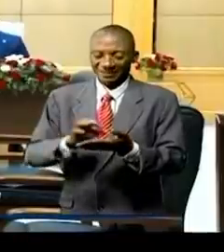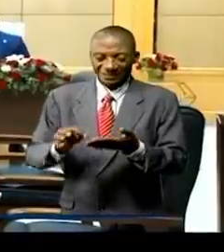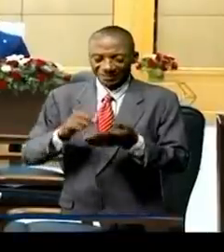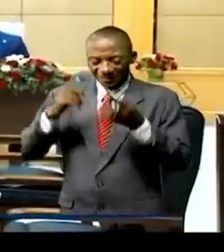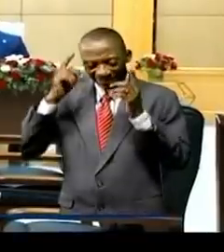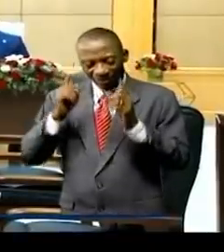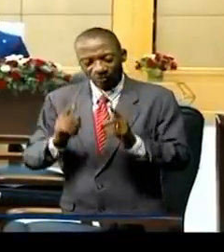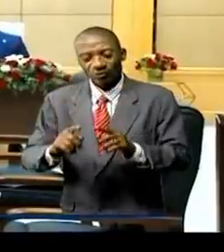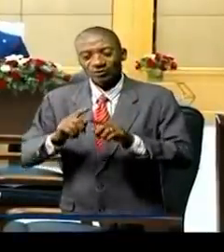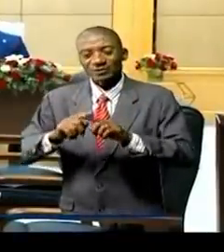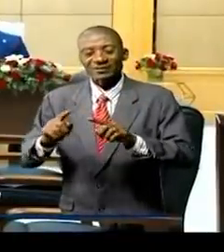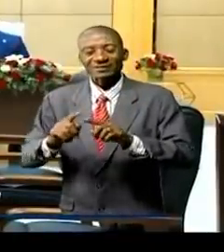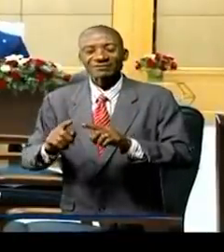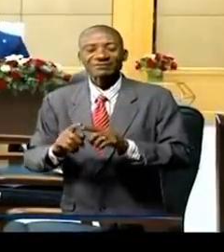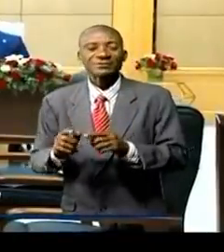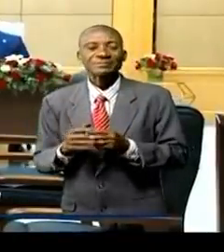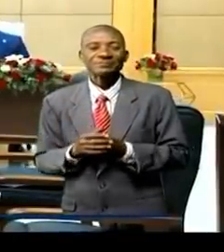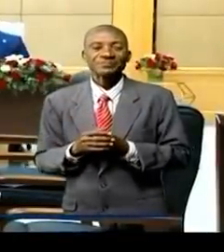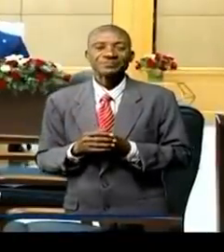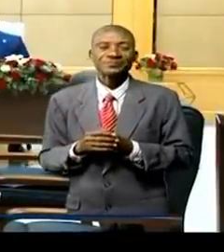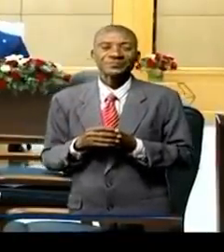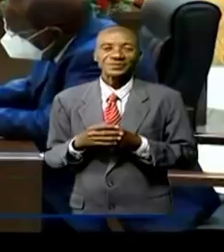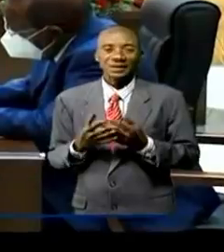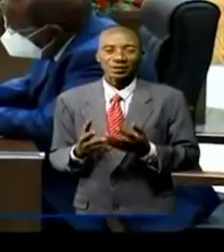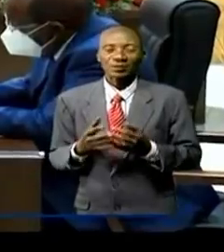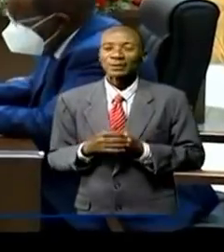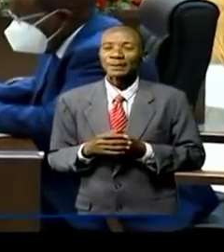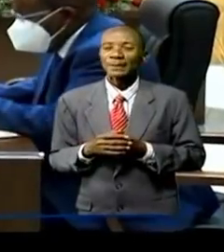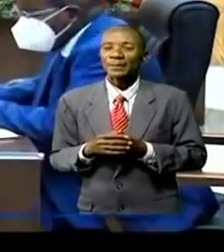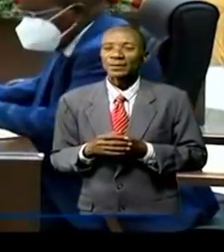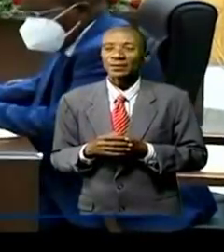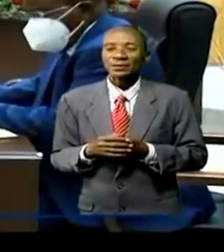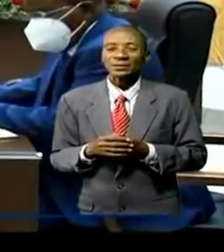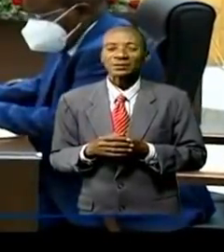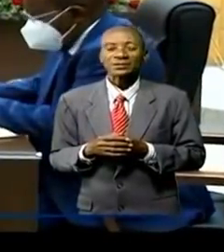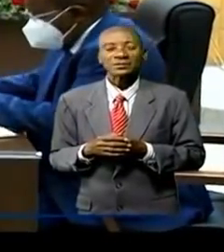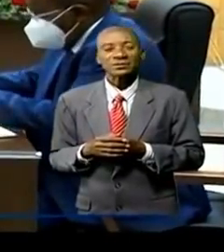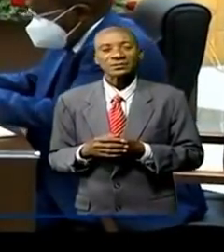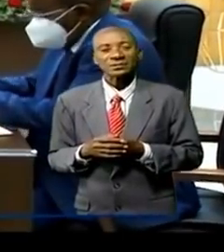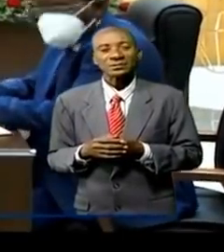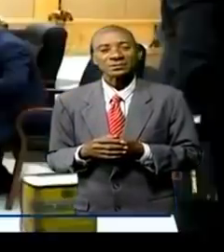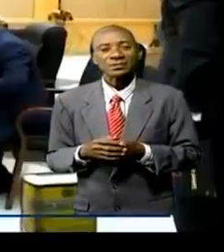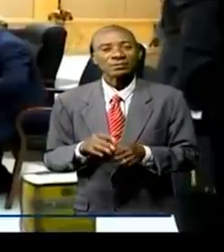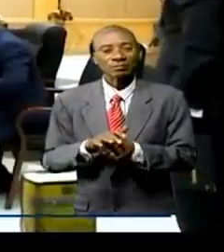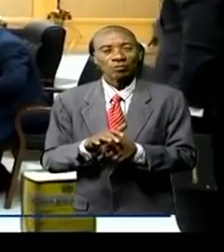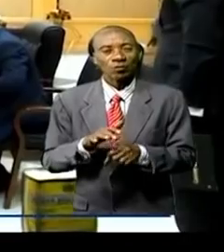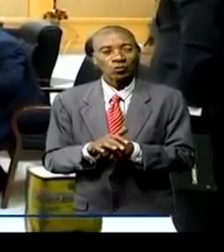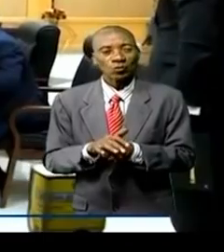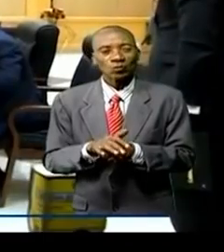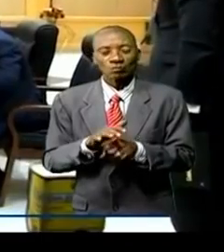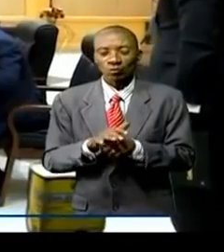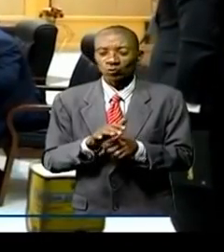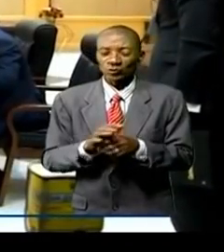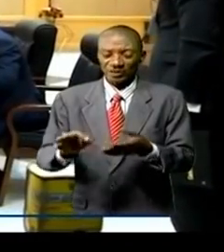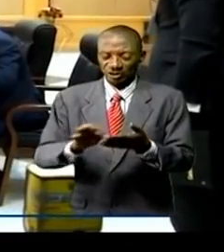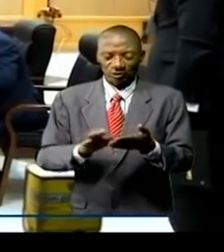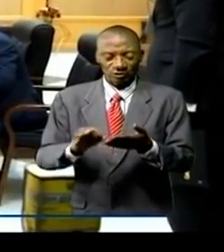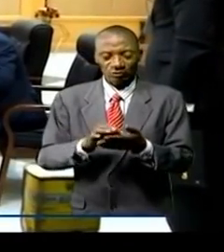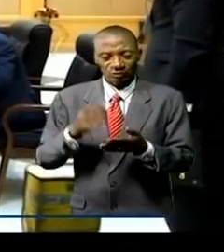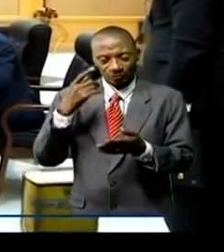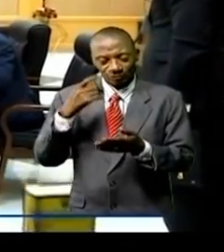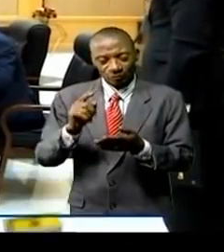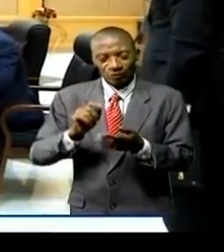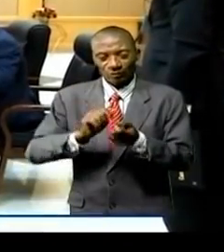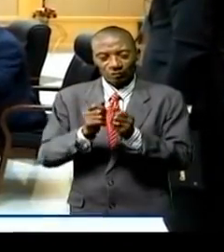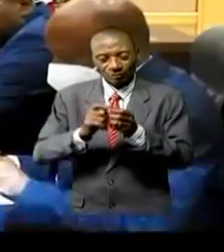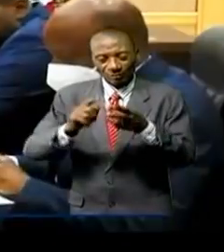Devant Félix-Antoine Tshisekedi et Recep Tayyip Erdogan, plusieurs textes majeurs vont être signés dans différents domaines, en tête de priorité